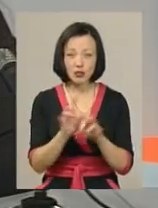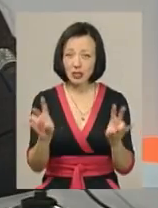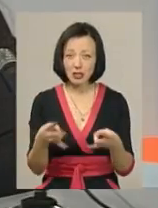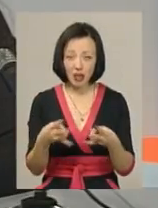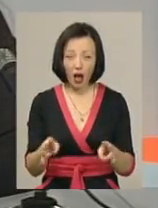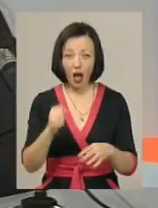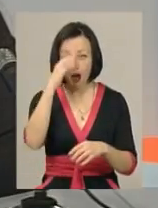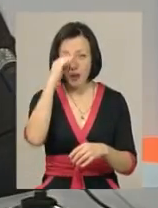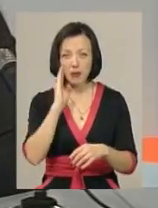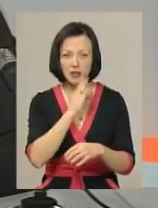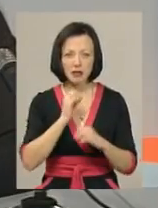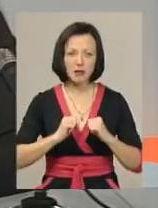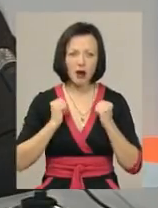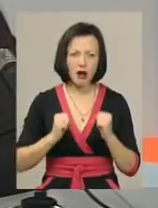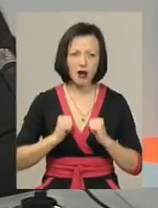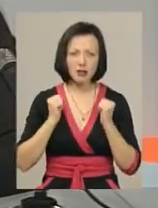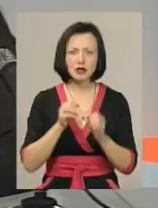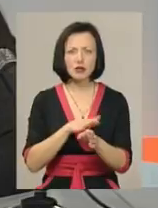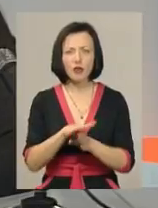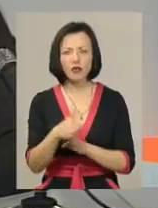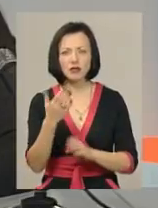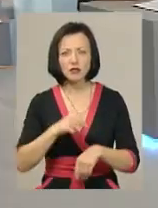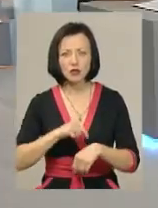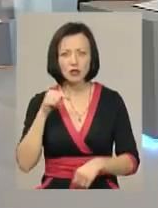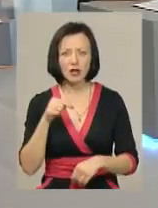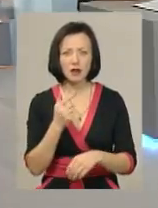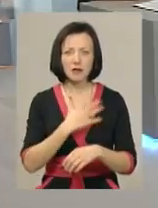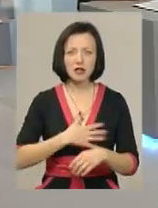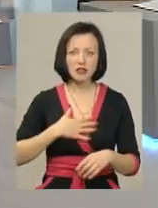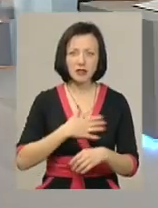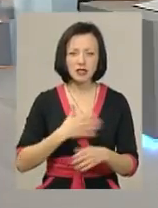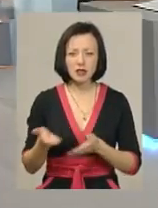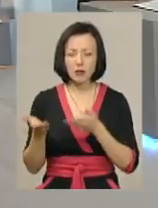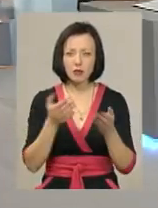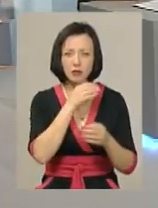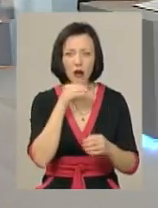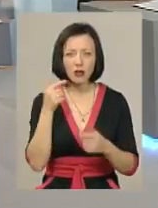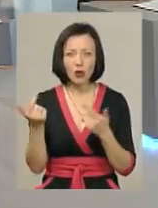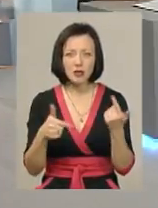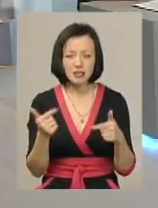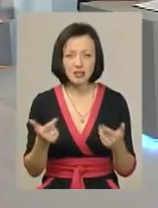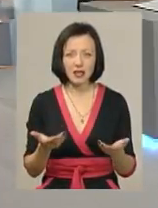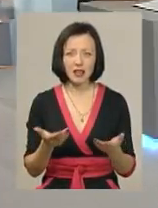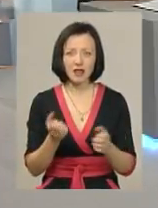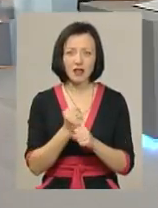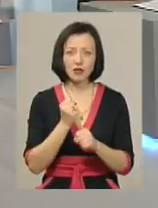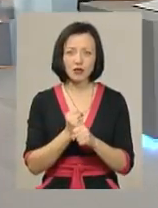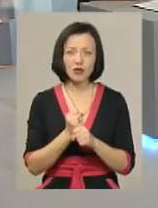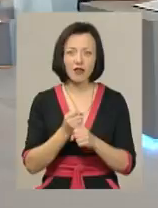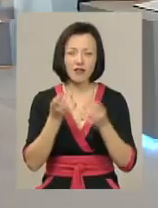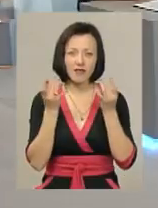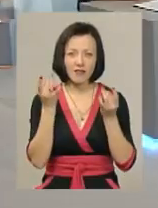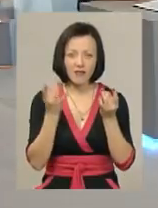треба А батьки намагаються значить сповнити її відчуттями переживання запрошують багато гостей влаштовують якісь